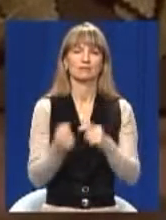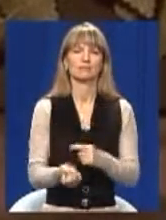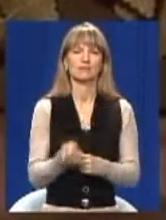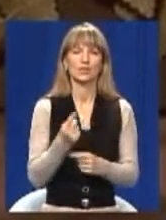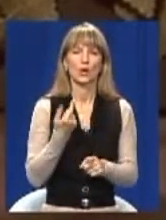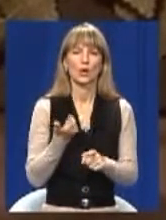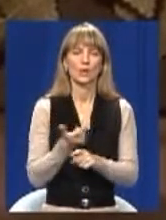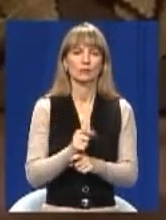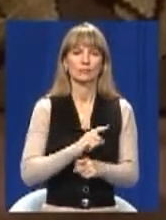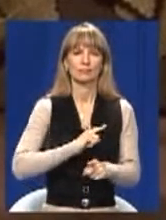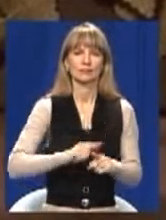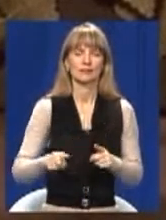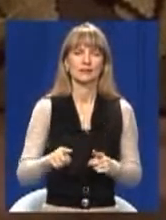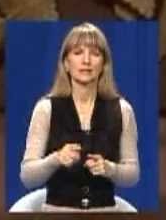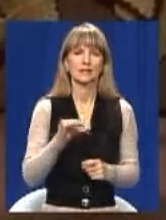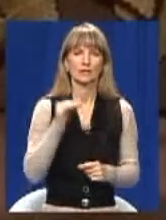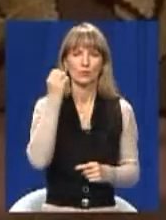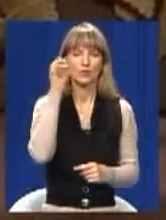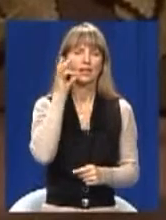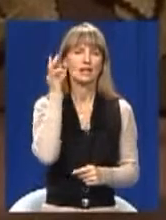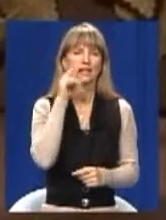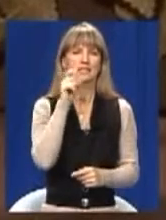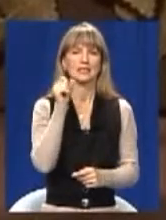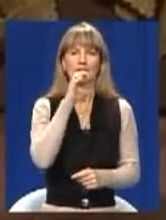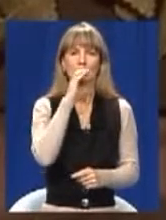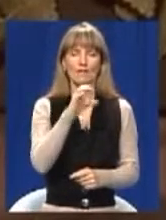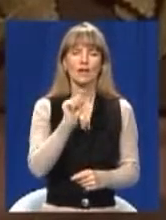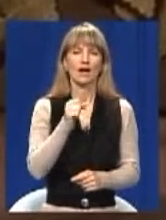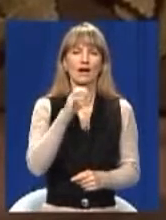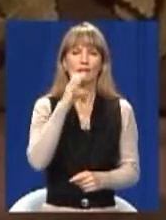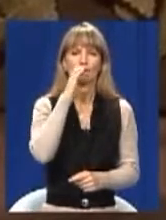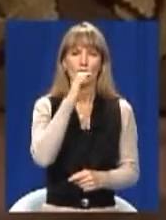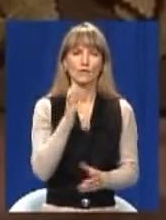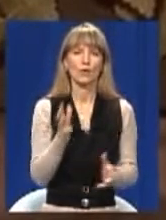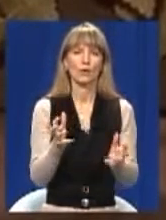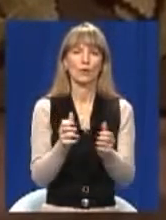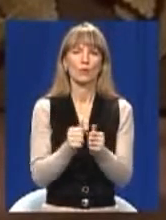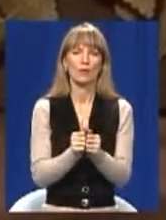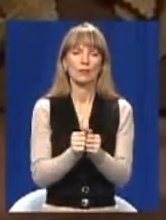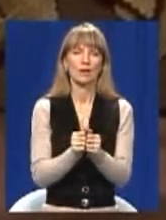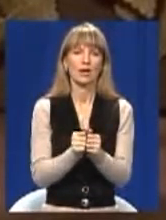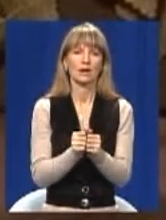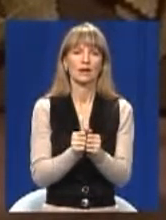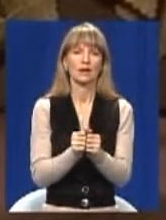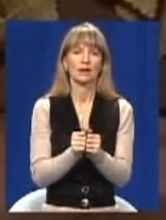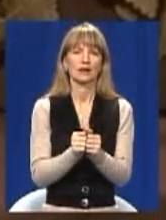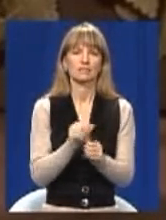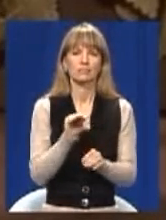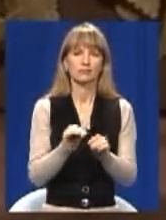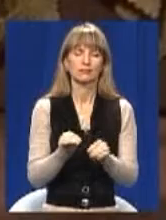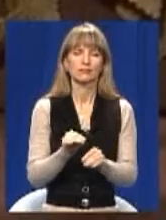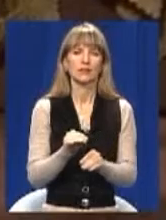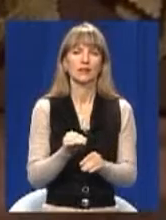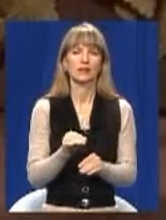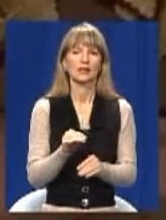виявляється спритніший та хитріший за вовка. А вовк упіймає облизня та й вигукує: